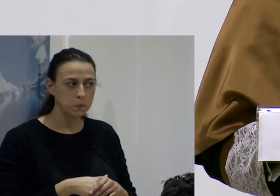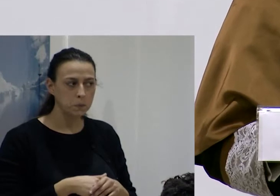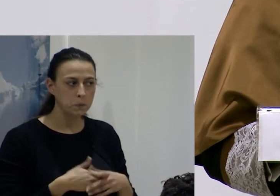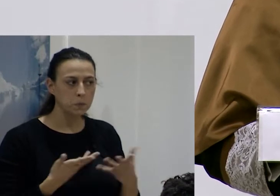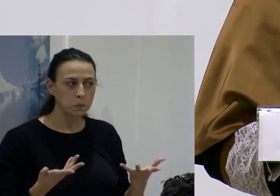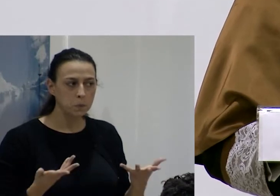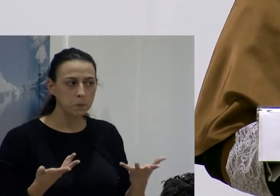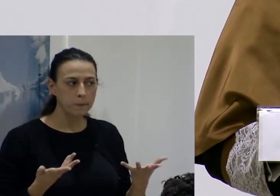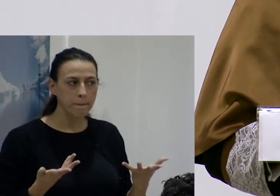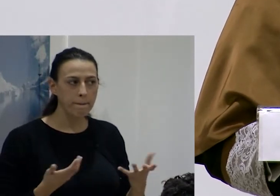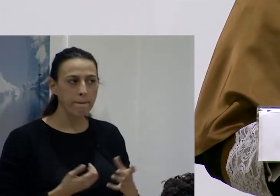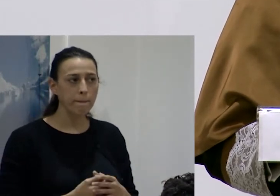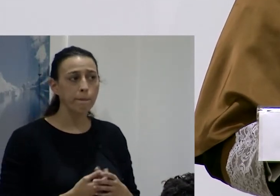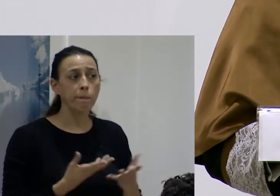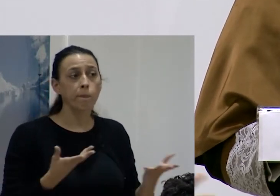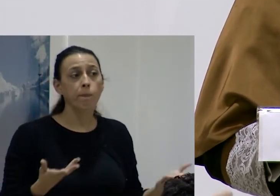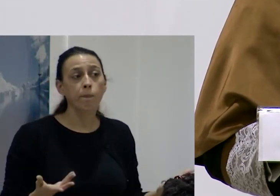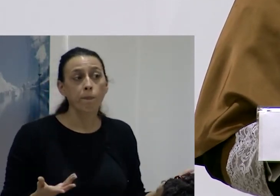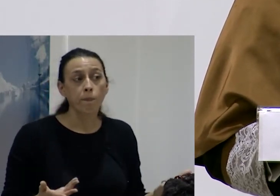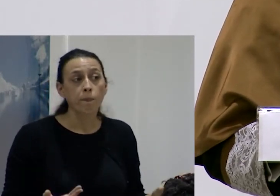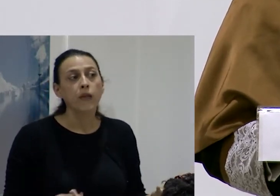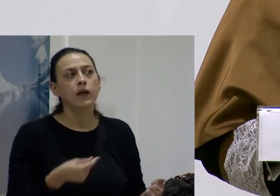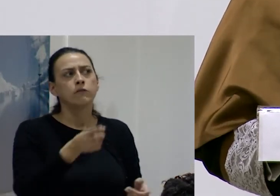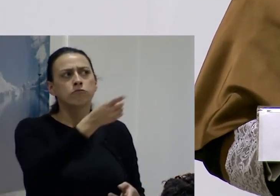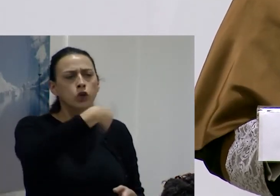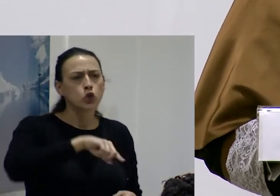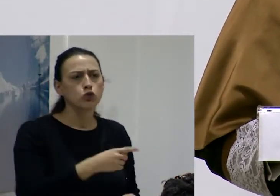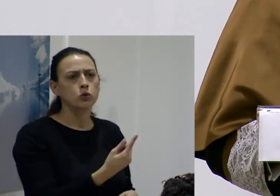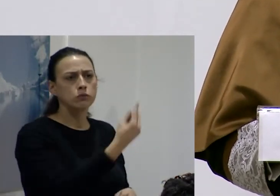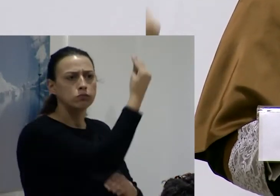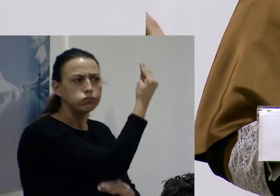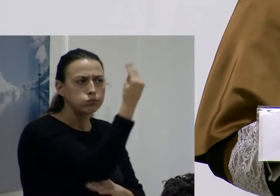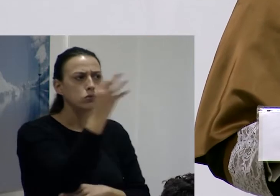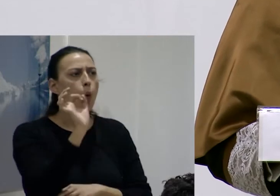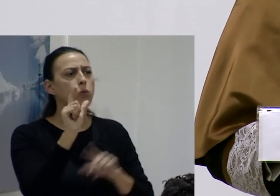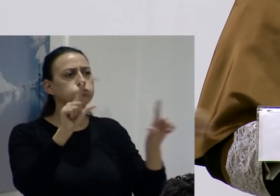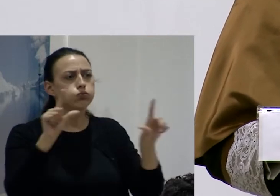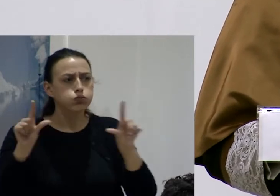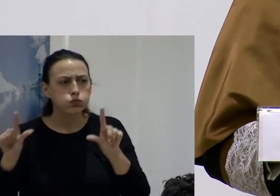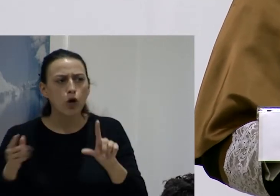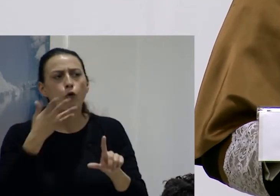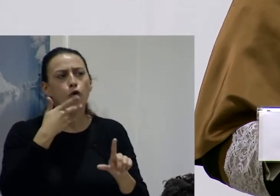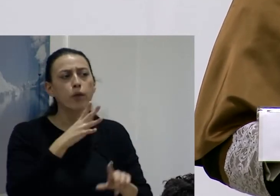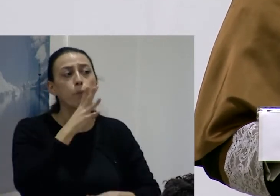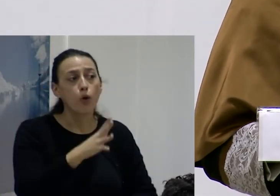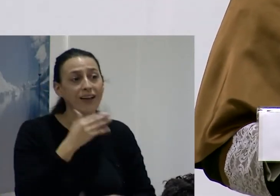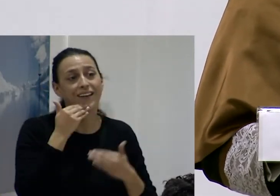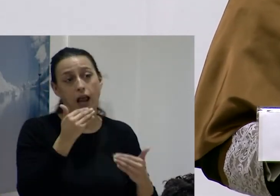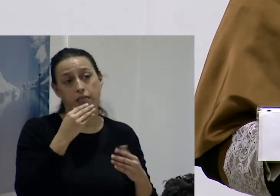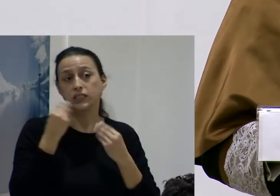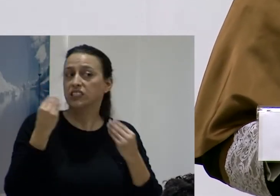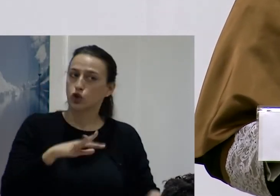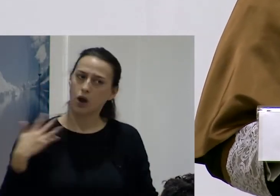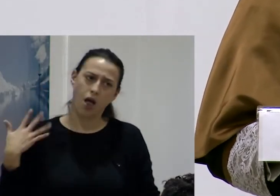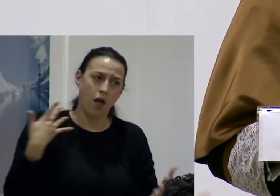Bàsicament, les coneixem a través de la seva història, o millor dit, de les seues històries. La història de com han arribat